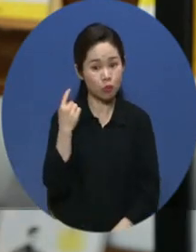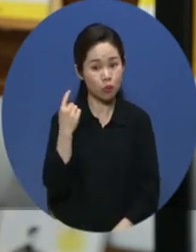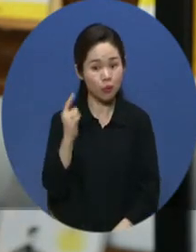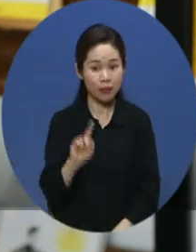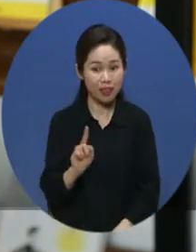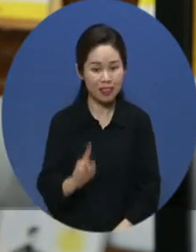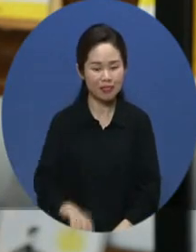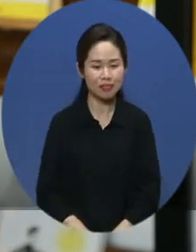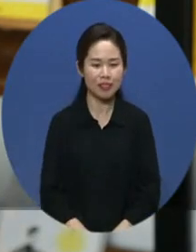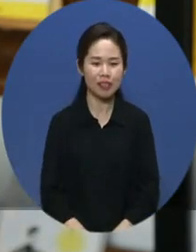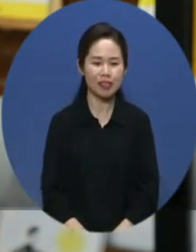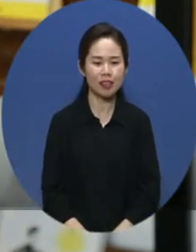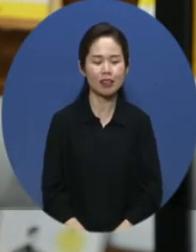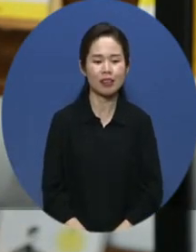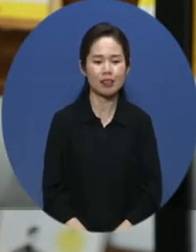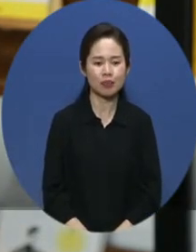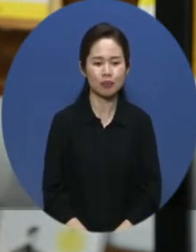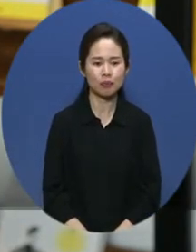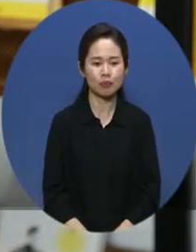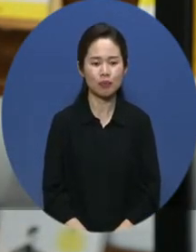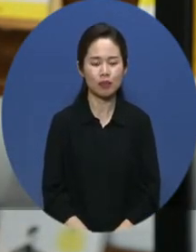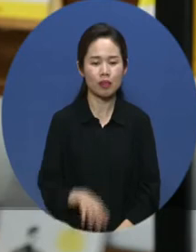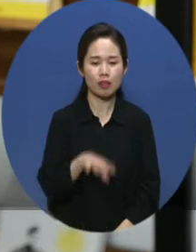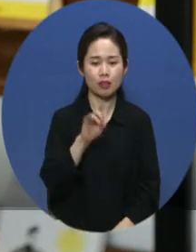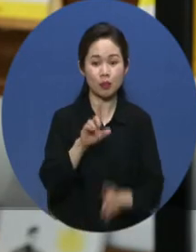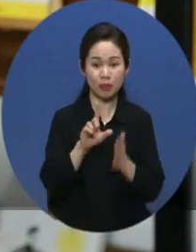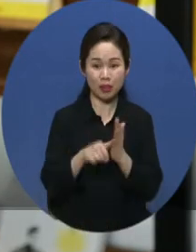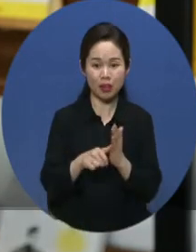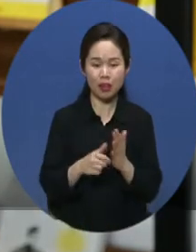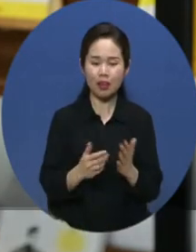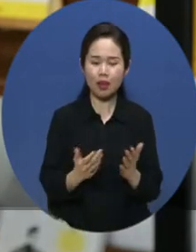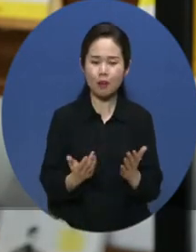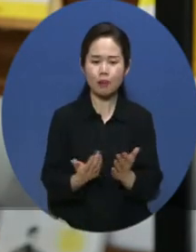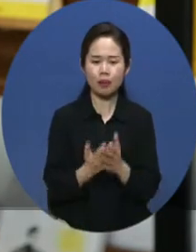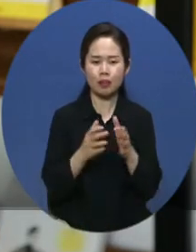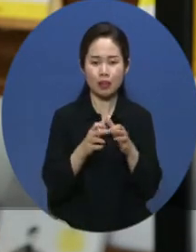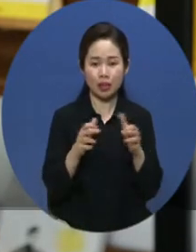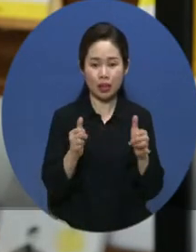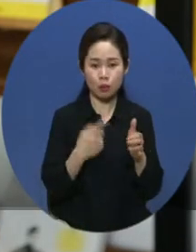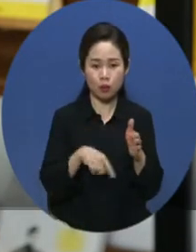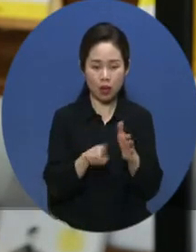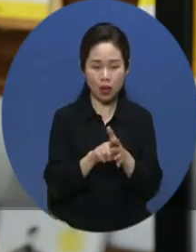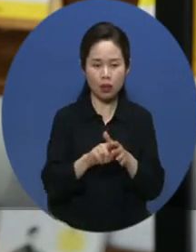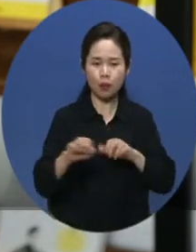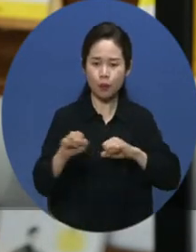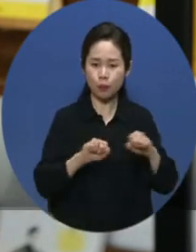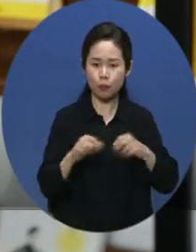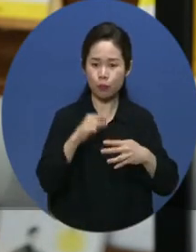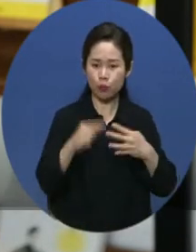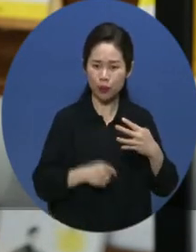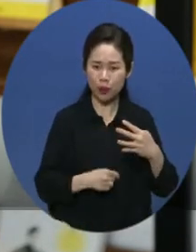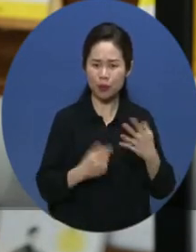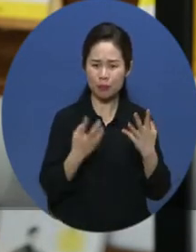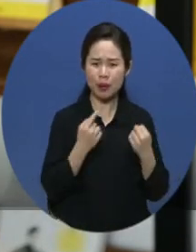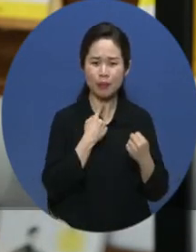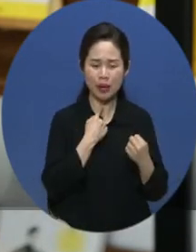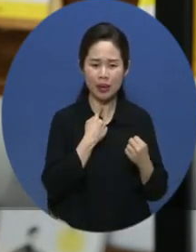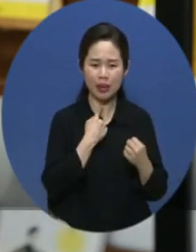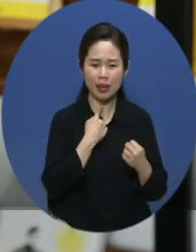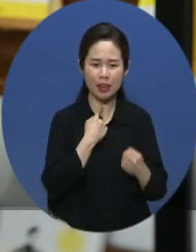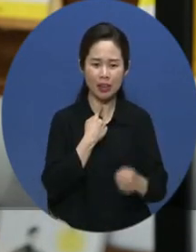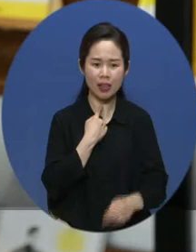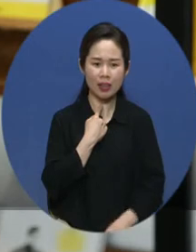사실 처음에는 저희가 발달 장애인들을 위한 굉장히 많은 활동들을 해 왔었습니다. 그